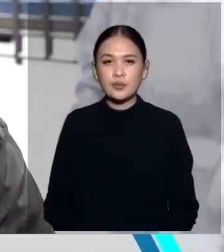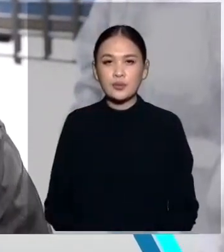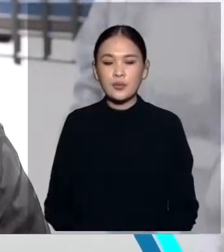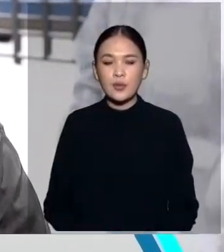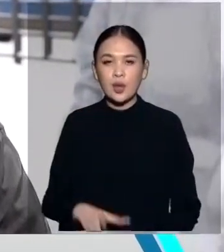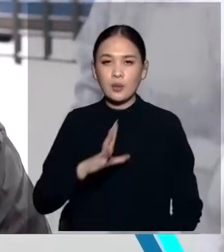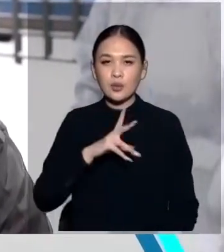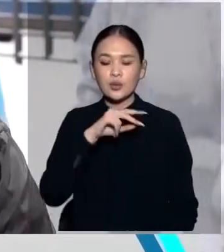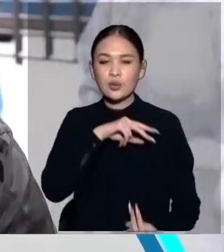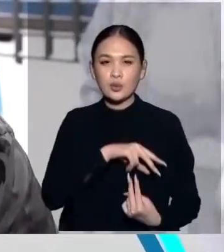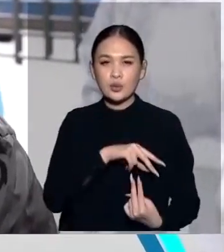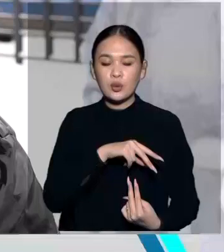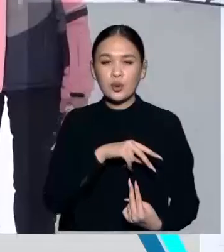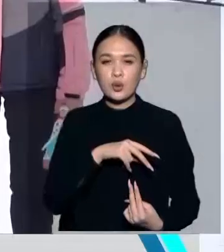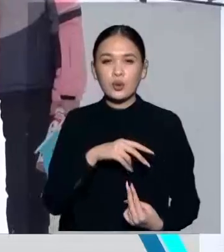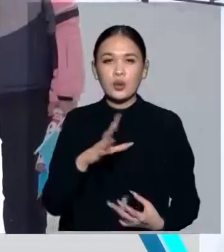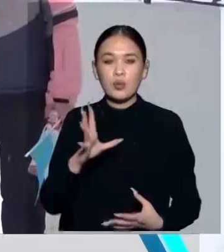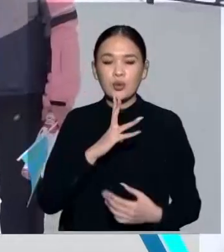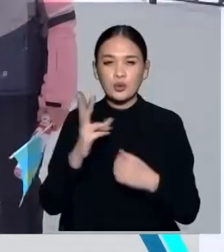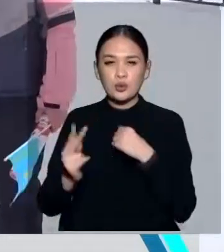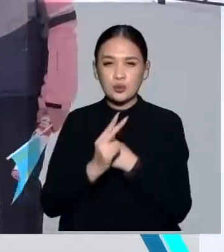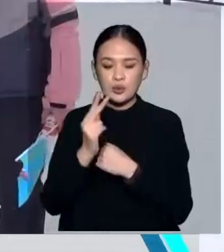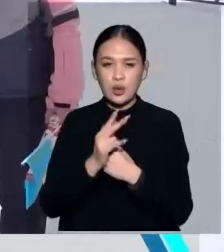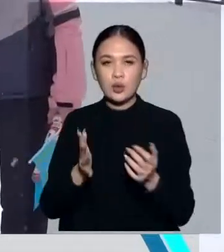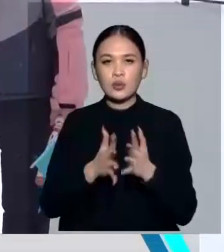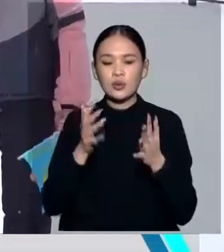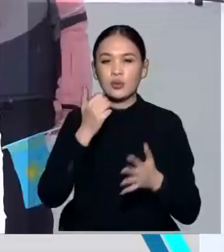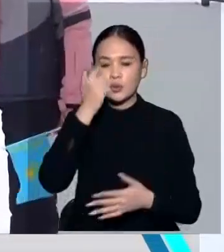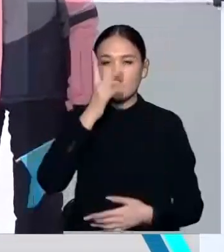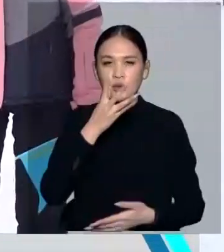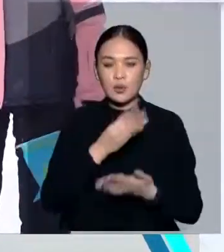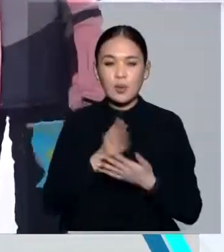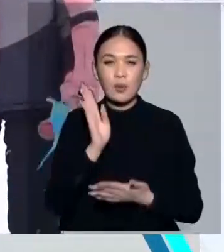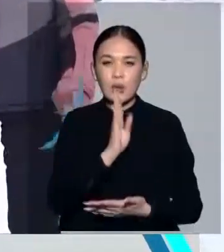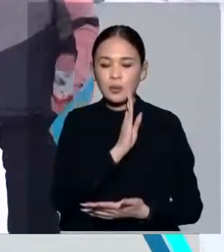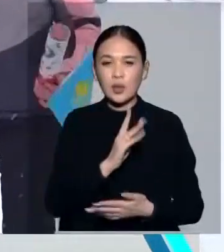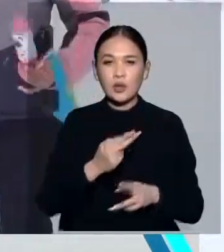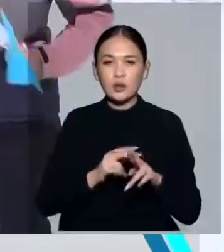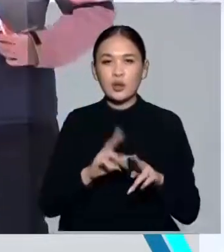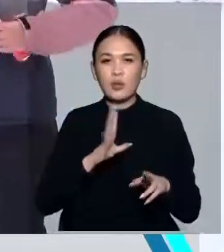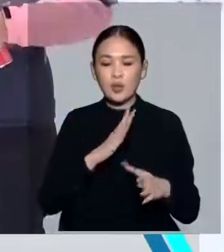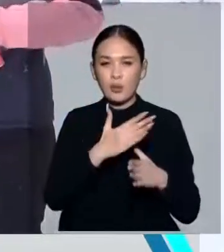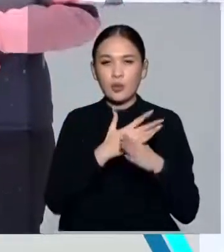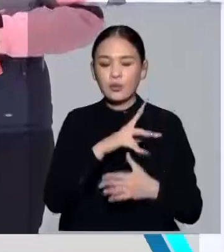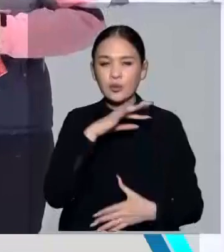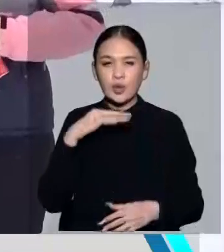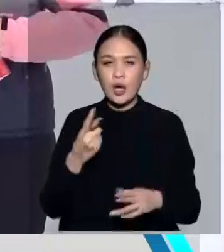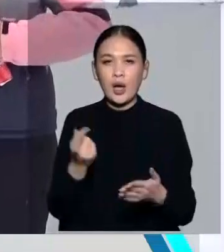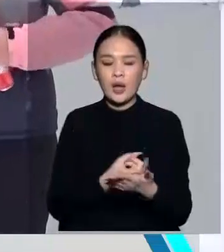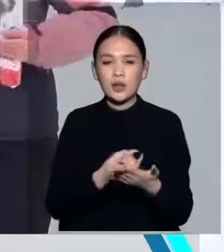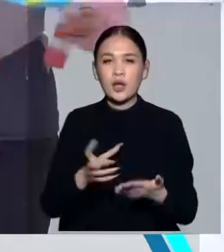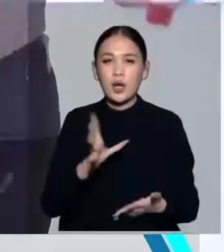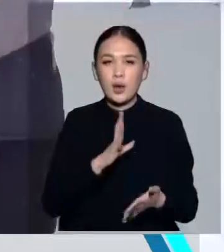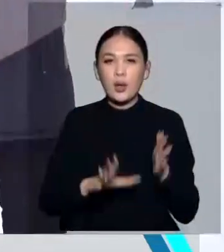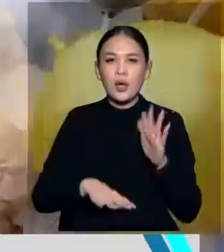то, какой труд вы в меня вложили. Хочу выразить огромную благодарность своей маме. Она очень много в меня вложила. Хоккей в жизни девушки появился,